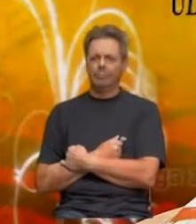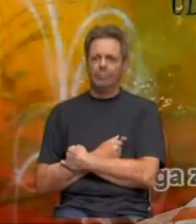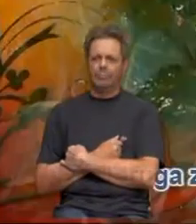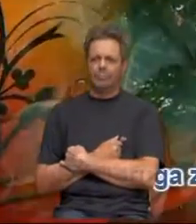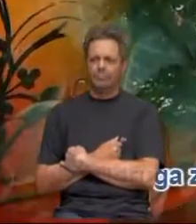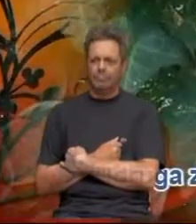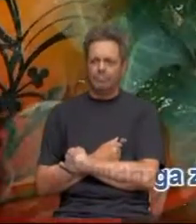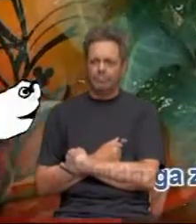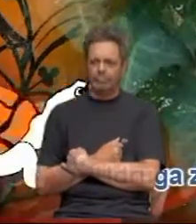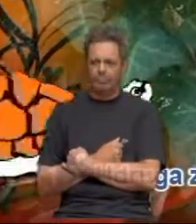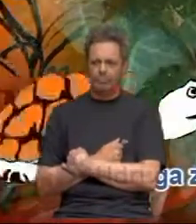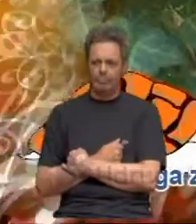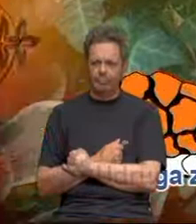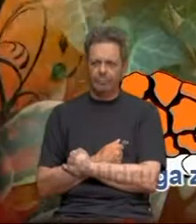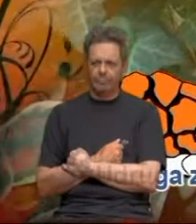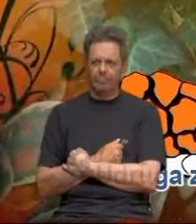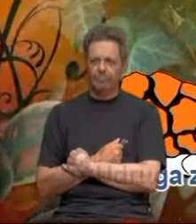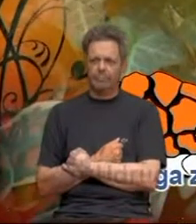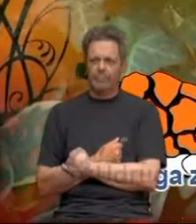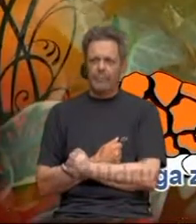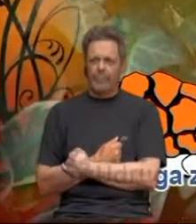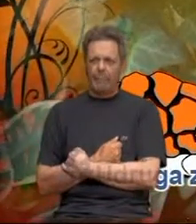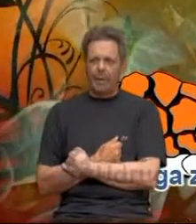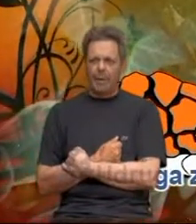Moj prilog, molim.